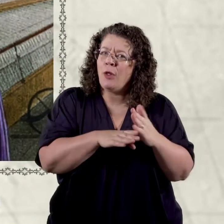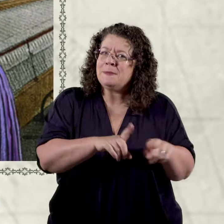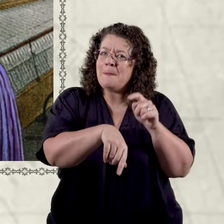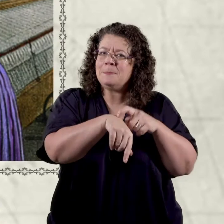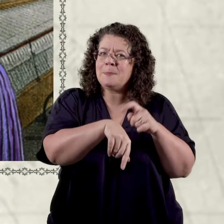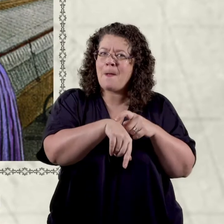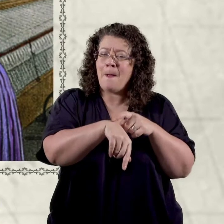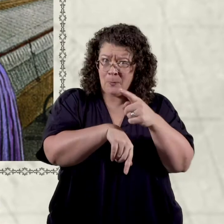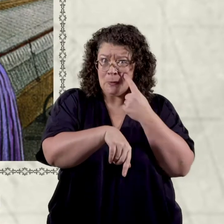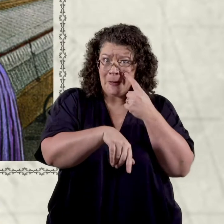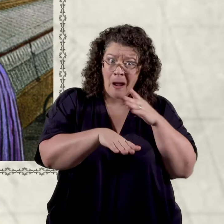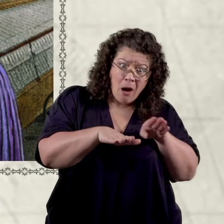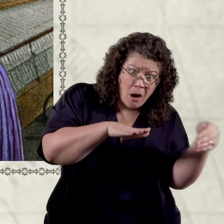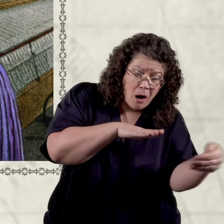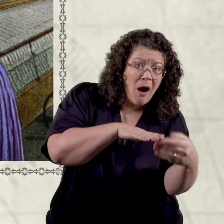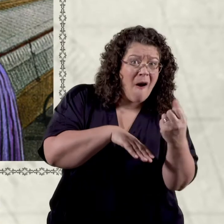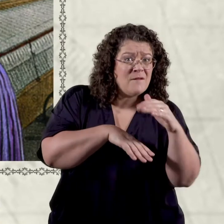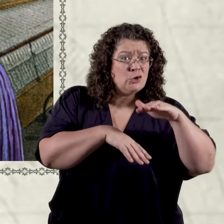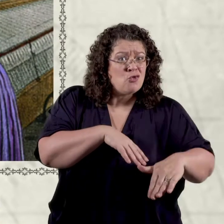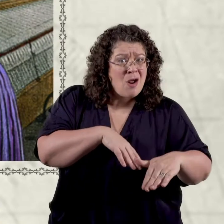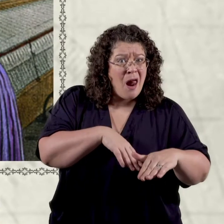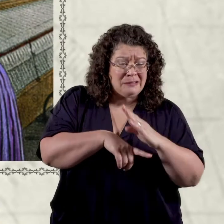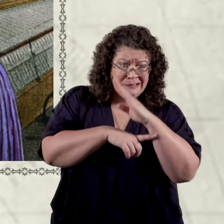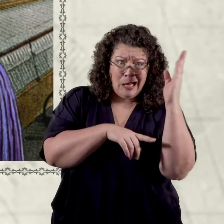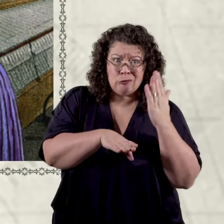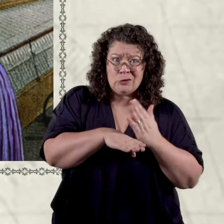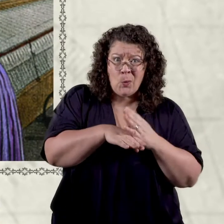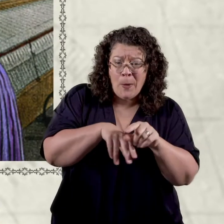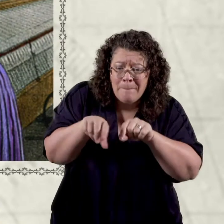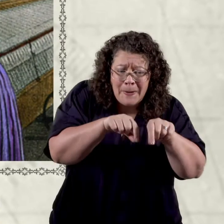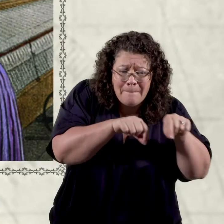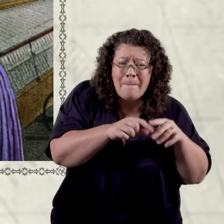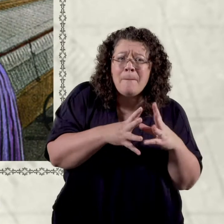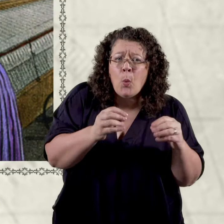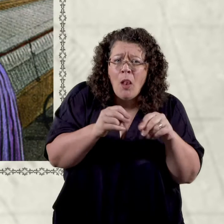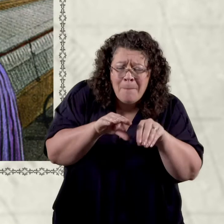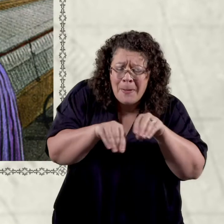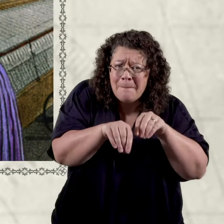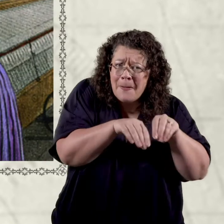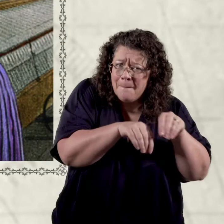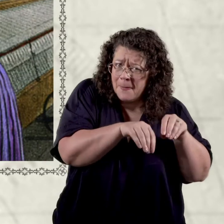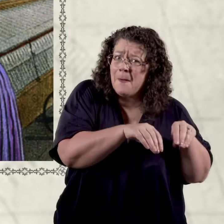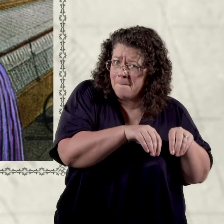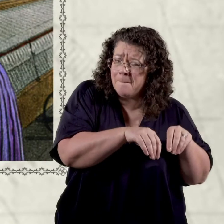A drychwch, plentyn yn gwneud y gwaith peryglus o dan y milnyddu.